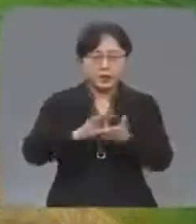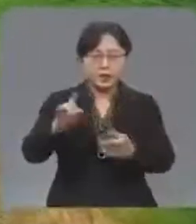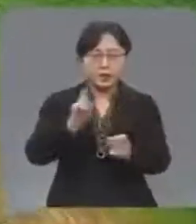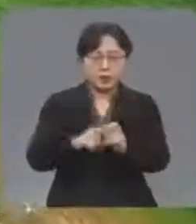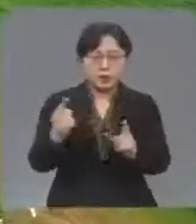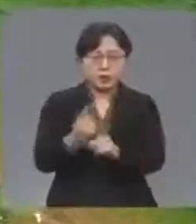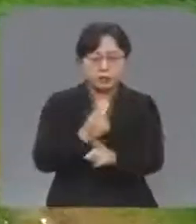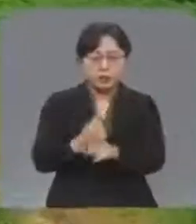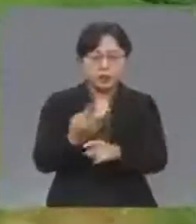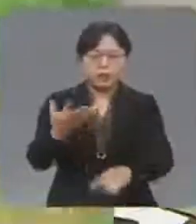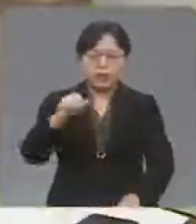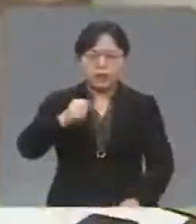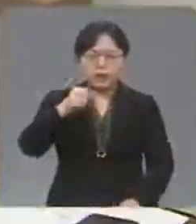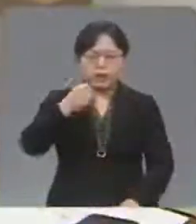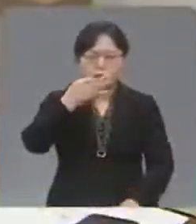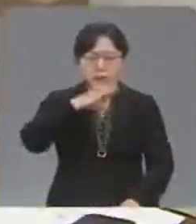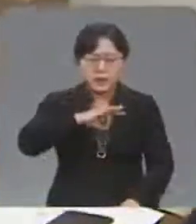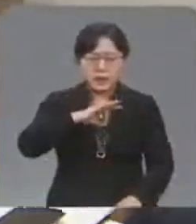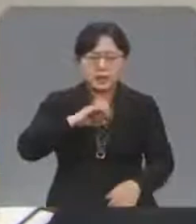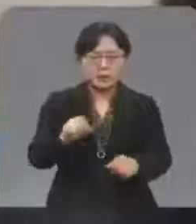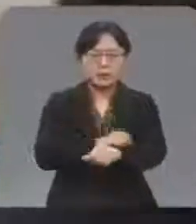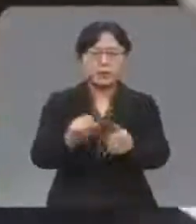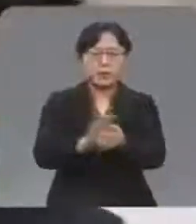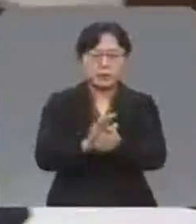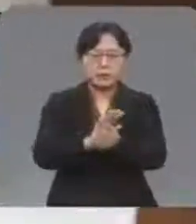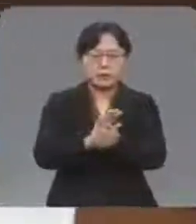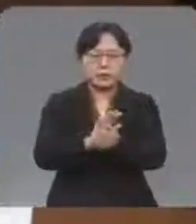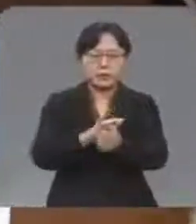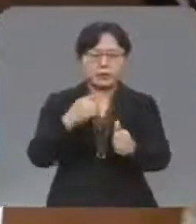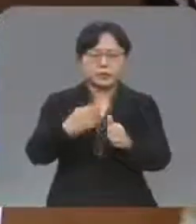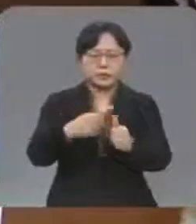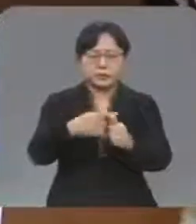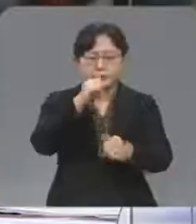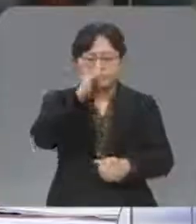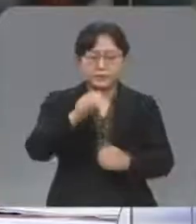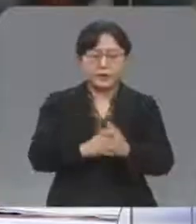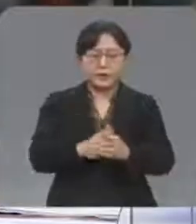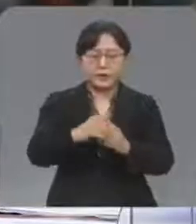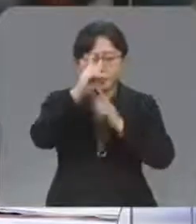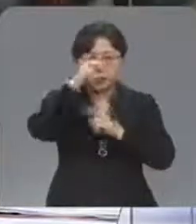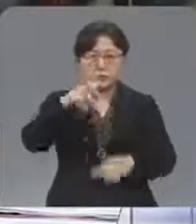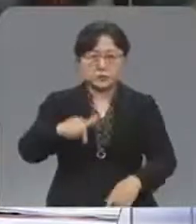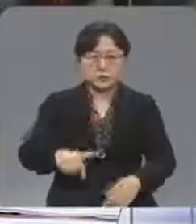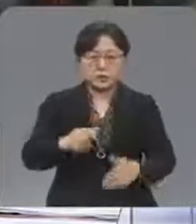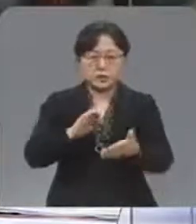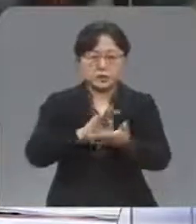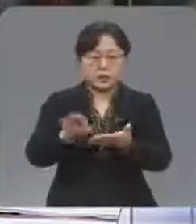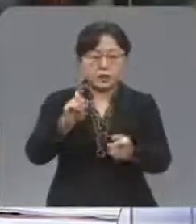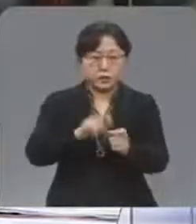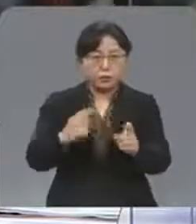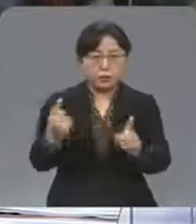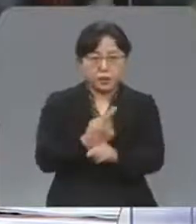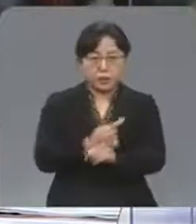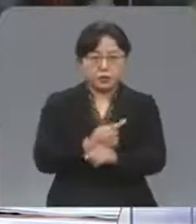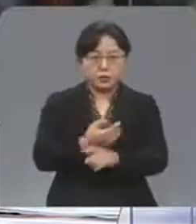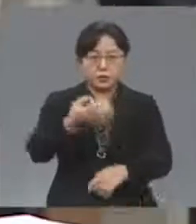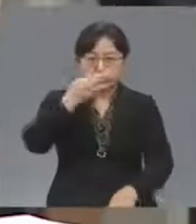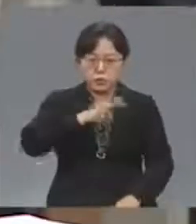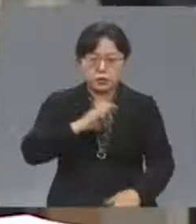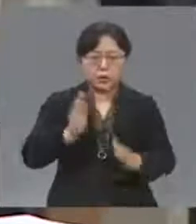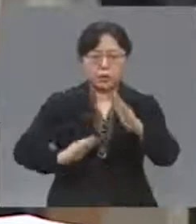이익이 생기는 특혜라는 지적은 국정감사에서도 이어졌습니다. 이형석 위원은 용도 변경으로 얻는 부영의 수익에